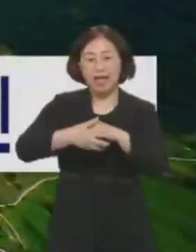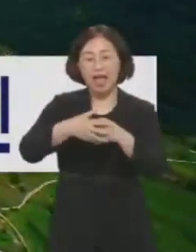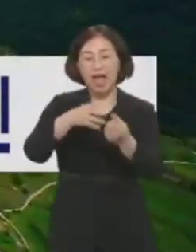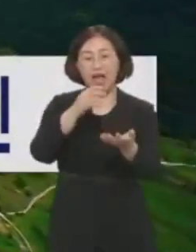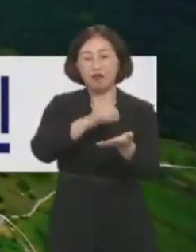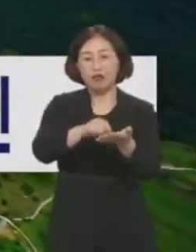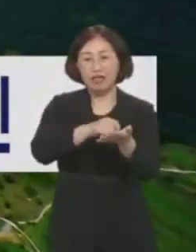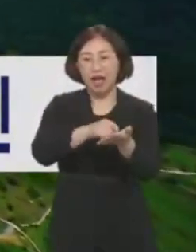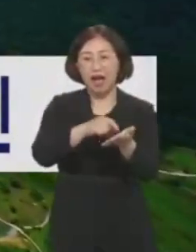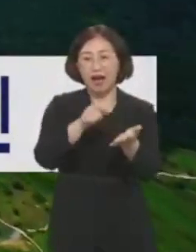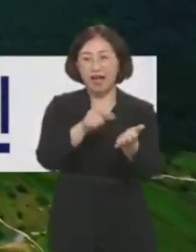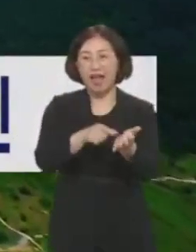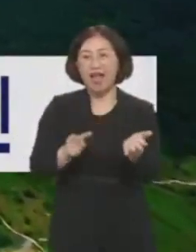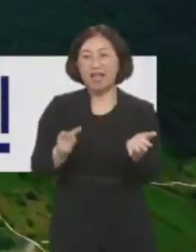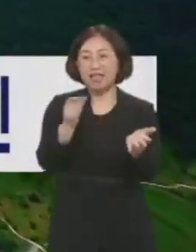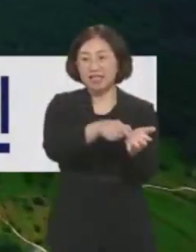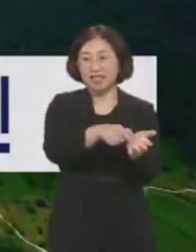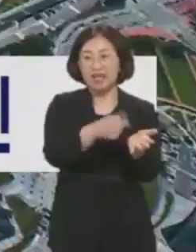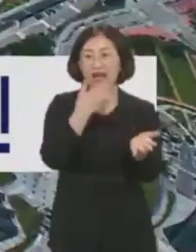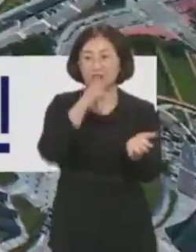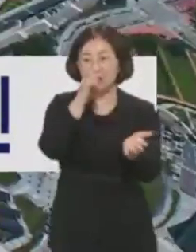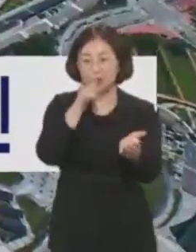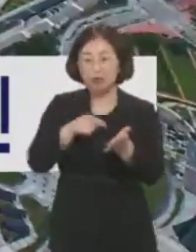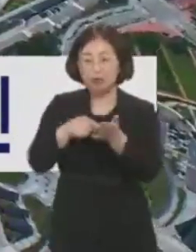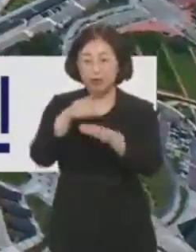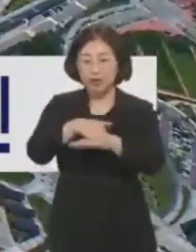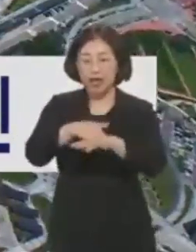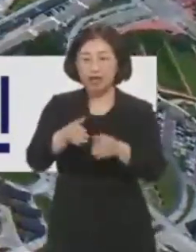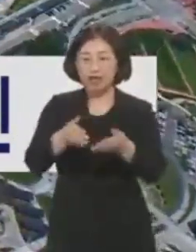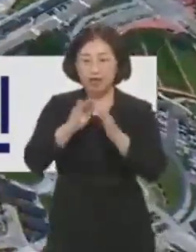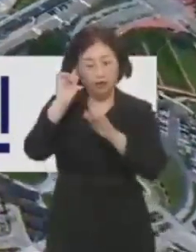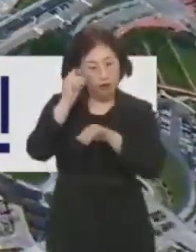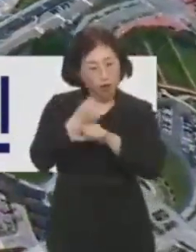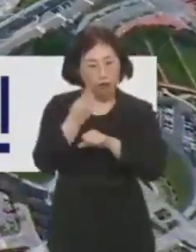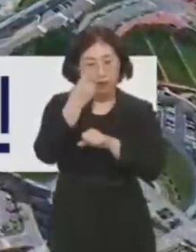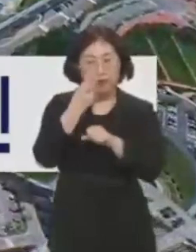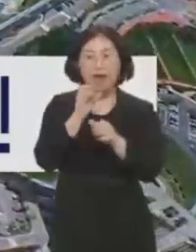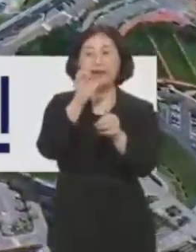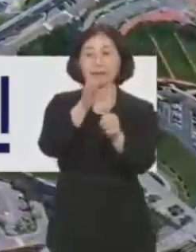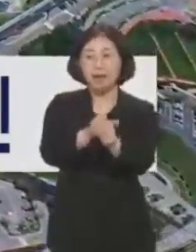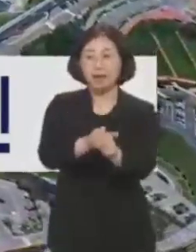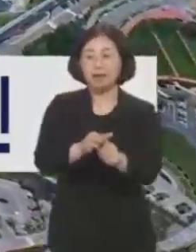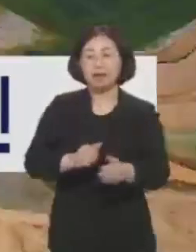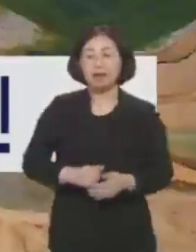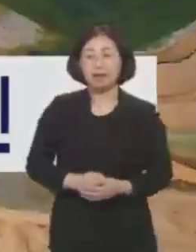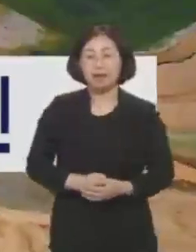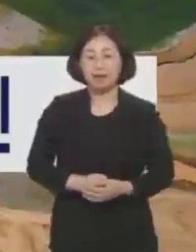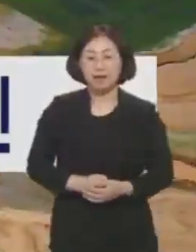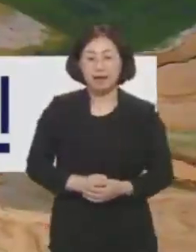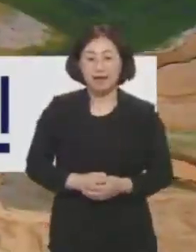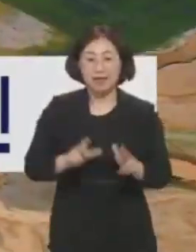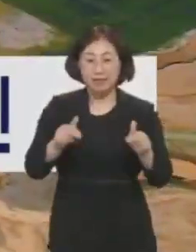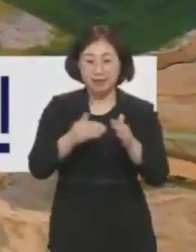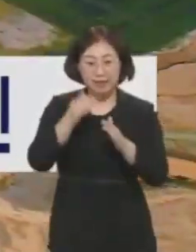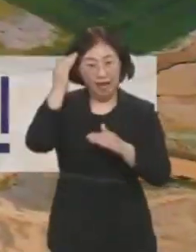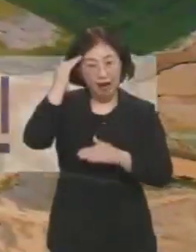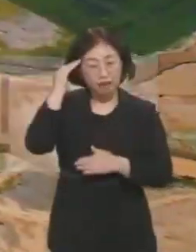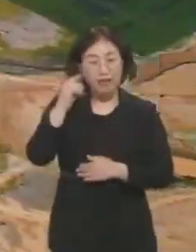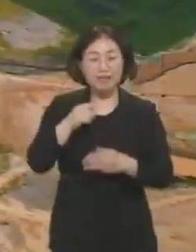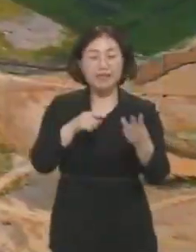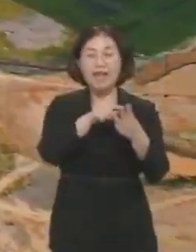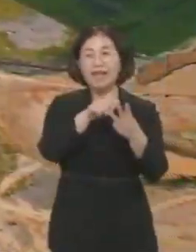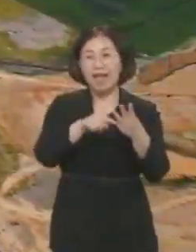아테지역 목록에 등재할 수 있도록 추진전력을 수립하는 연구용역을 실시하기로 했습니다 현재 국내에선